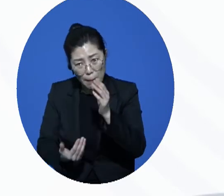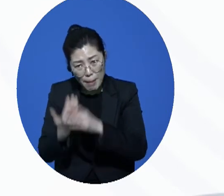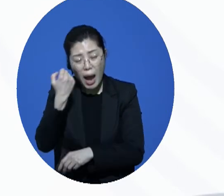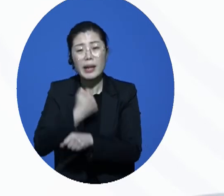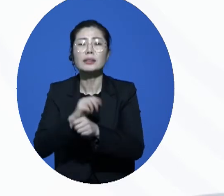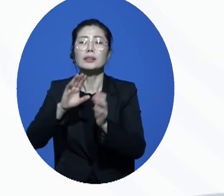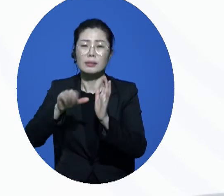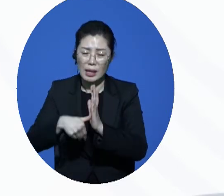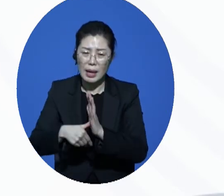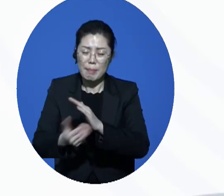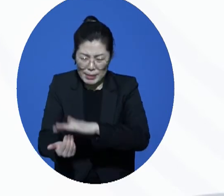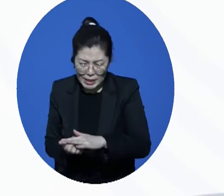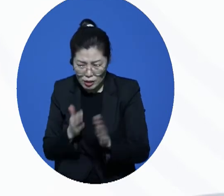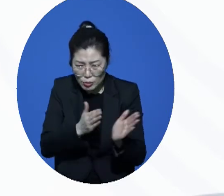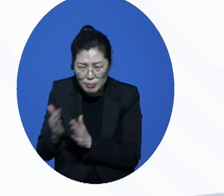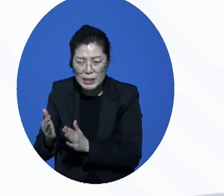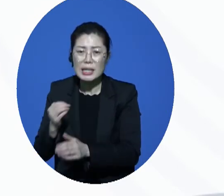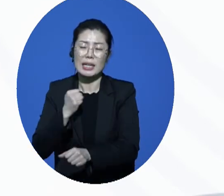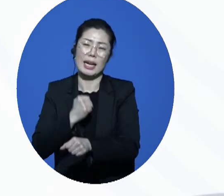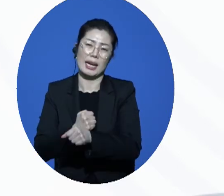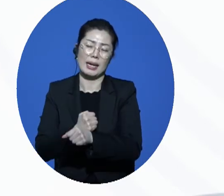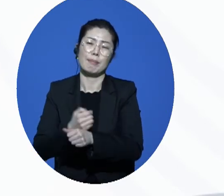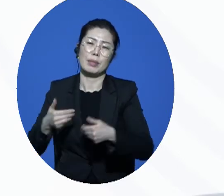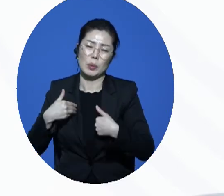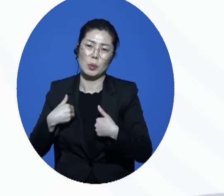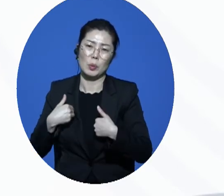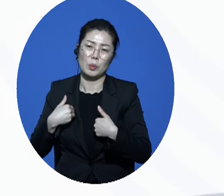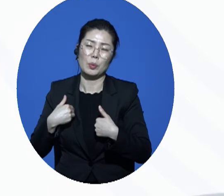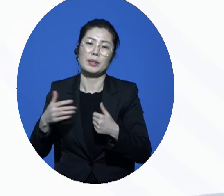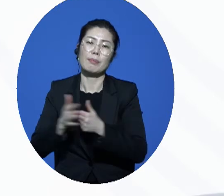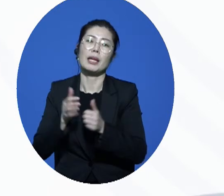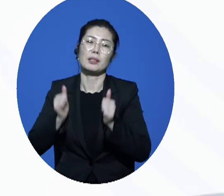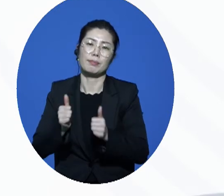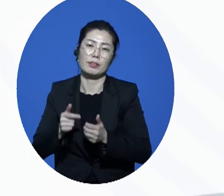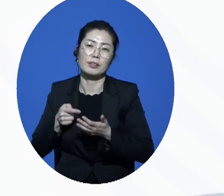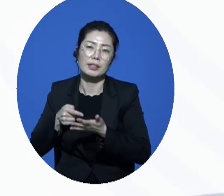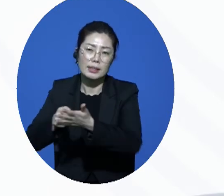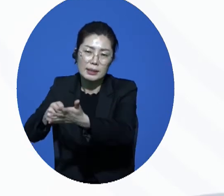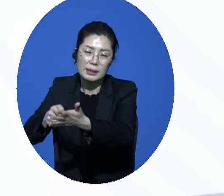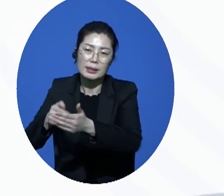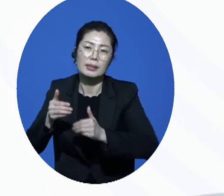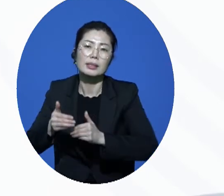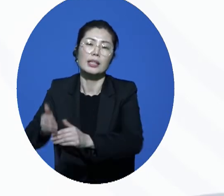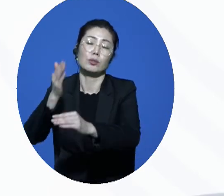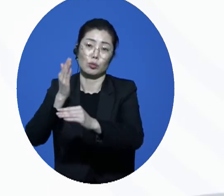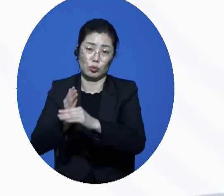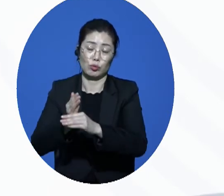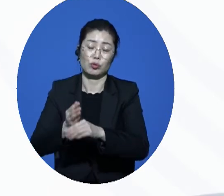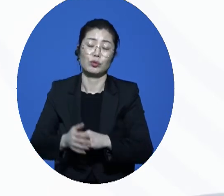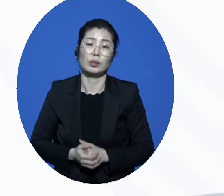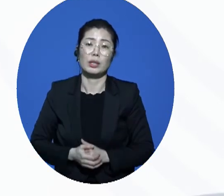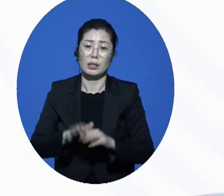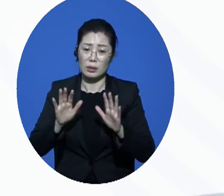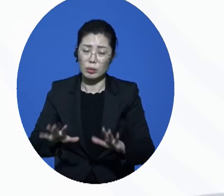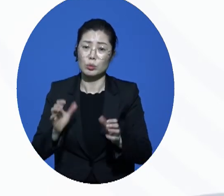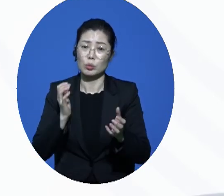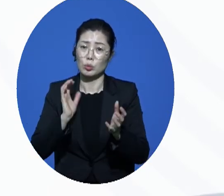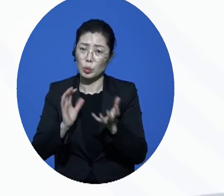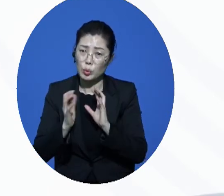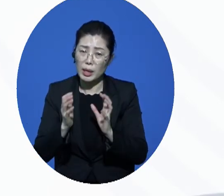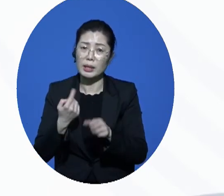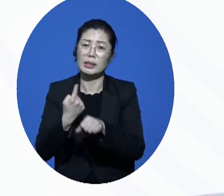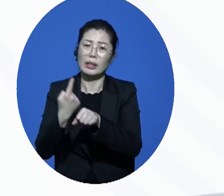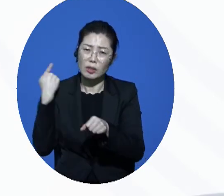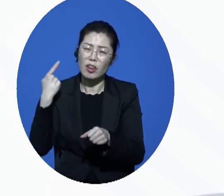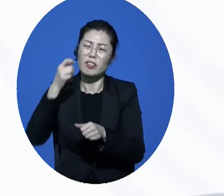이 소송을 하고 있는 가장 큰 이유입니다. 오늘 이런 토론회가 저희 작년에